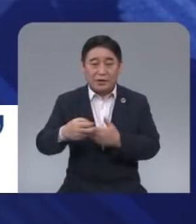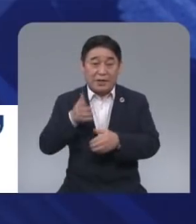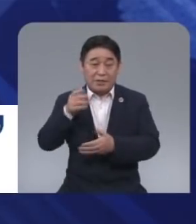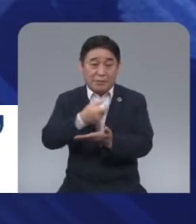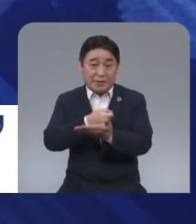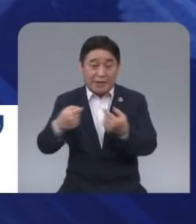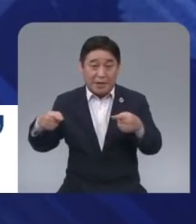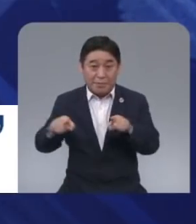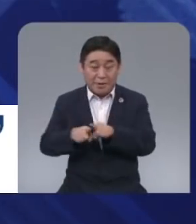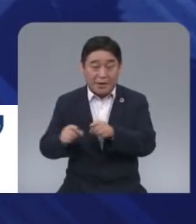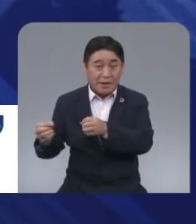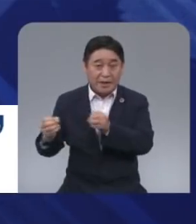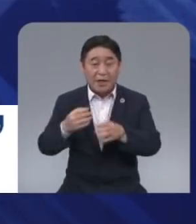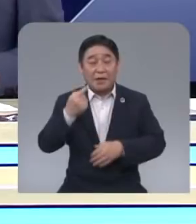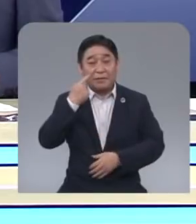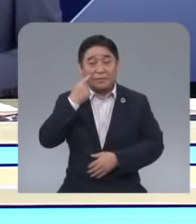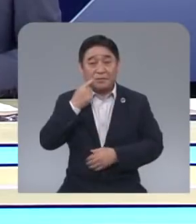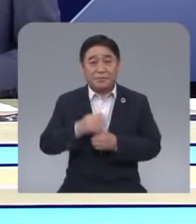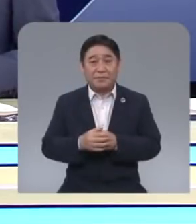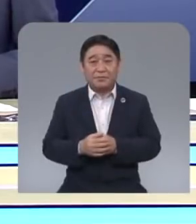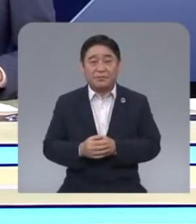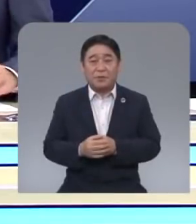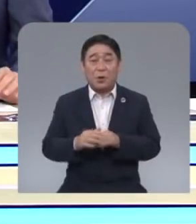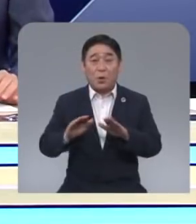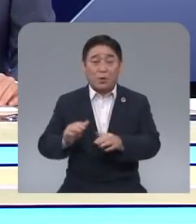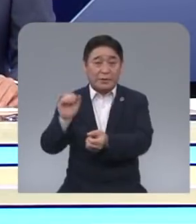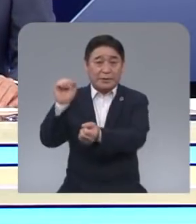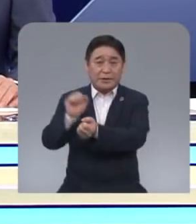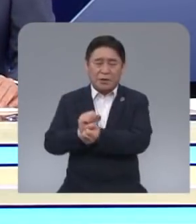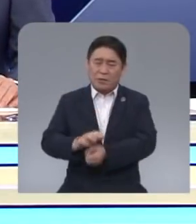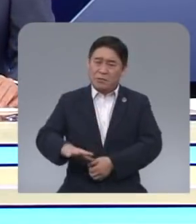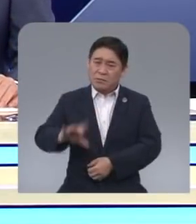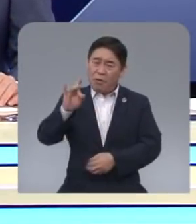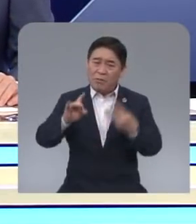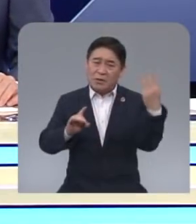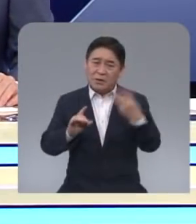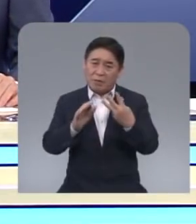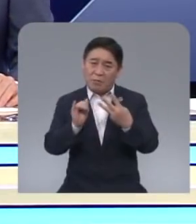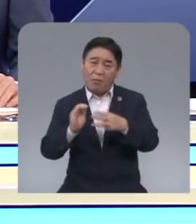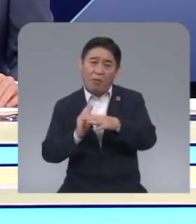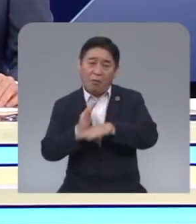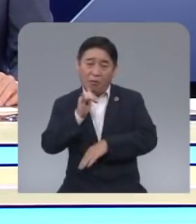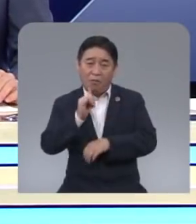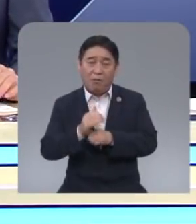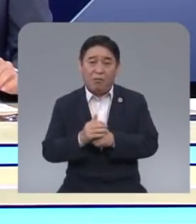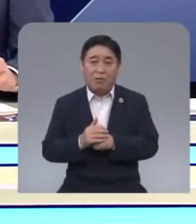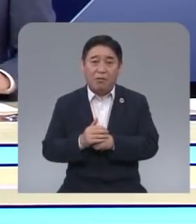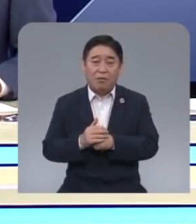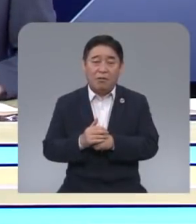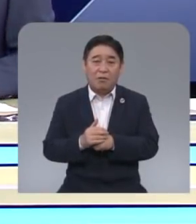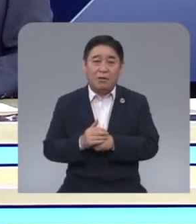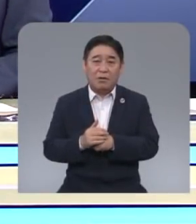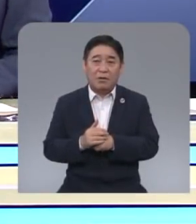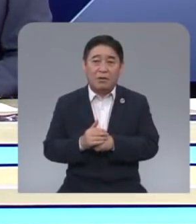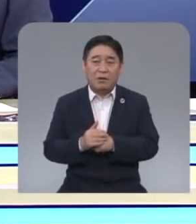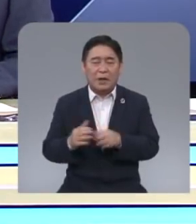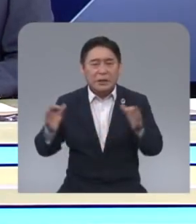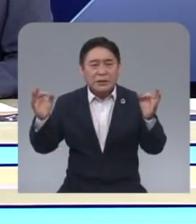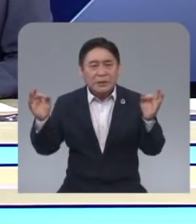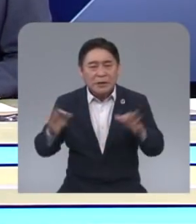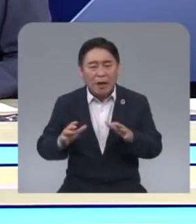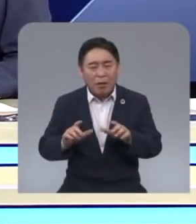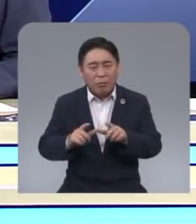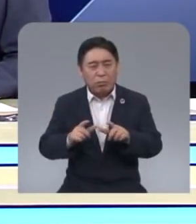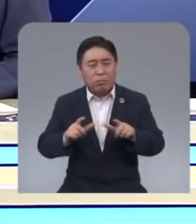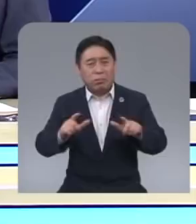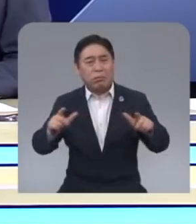미리 짚어보겠습니다. 자, 이충원 기자, 오늘 확진자가 처음으로 3,000명을 넘어섰습니다. 당분간 이런 추세가